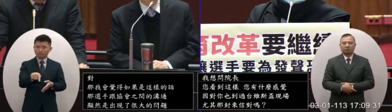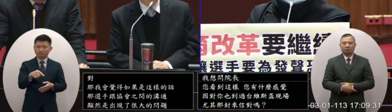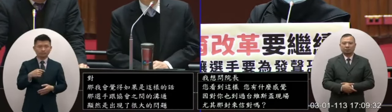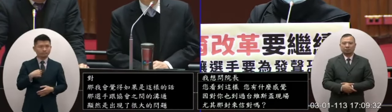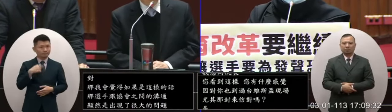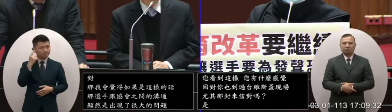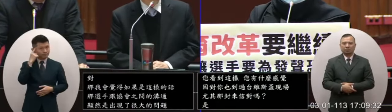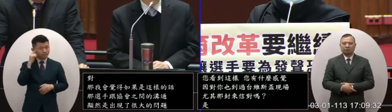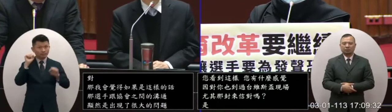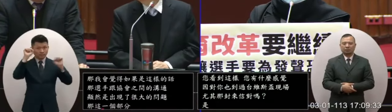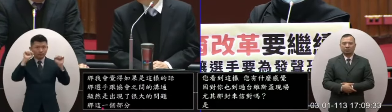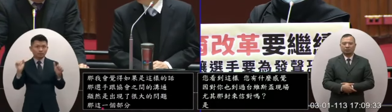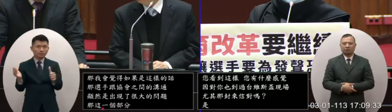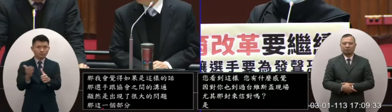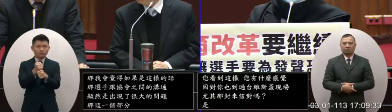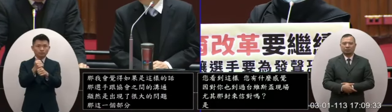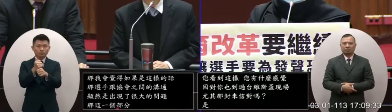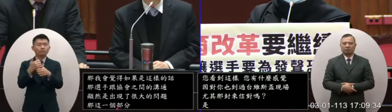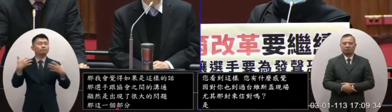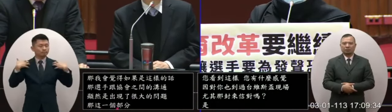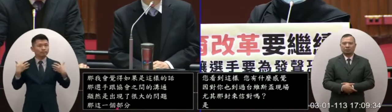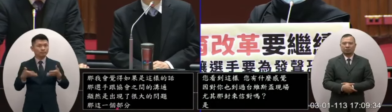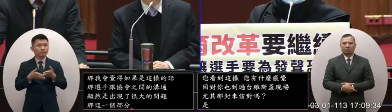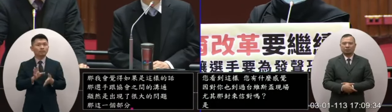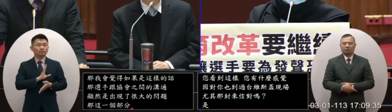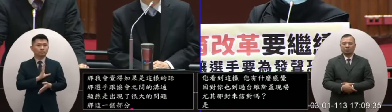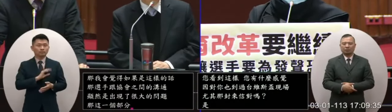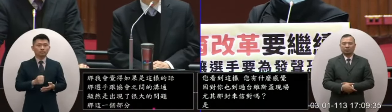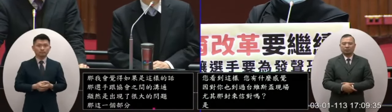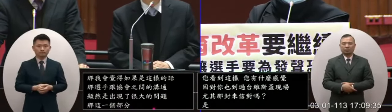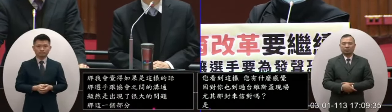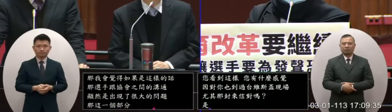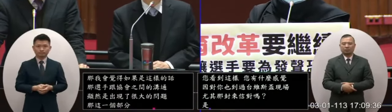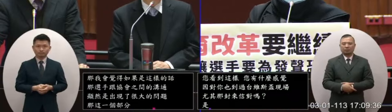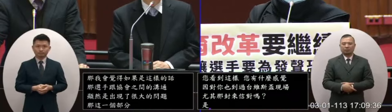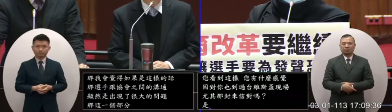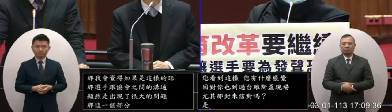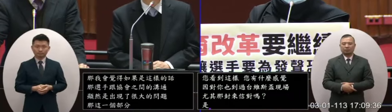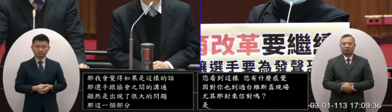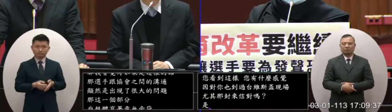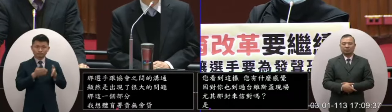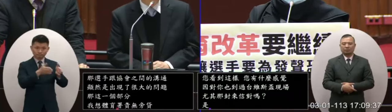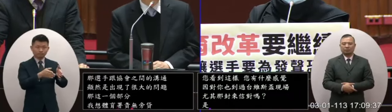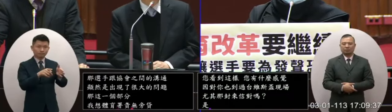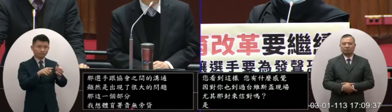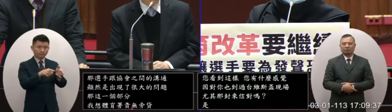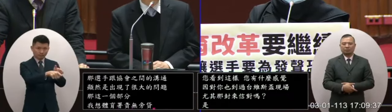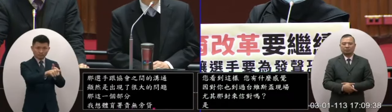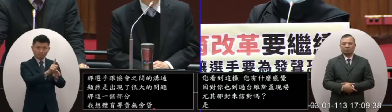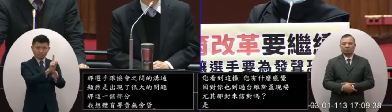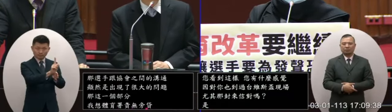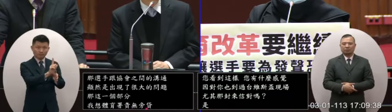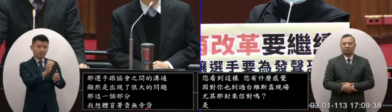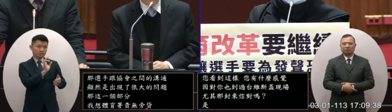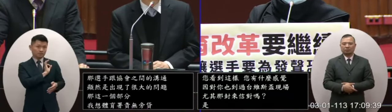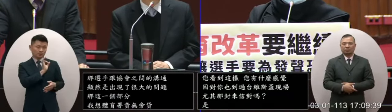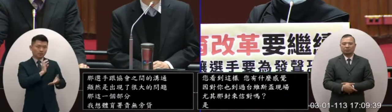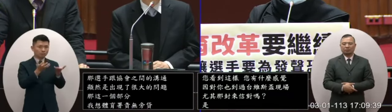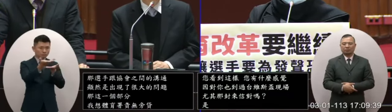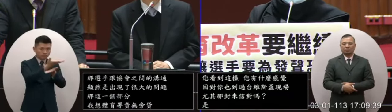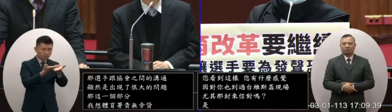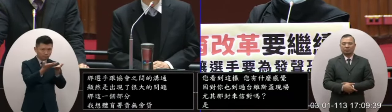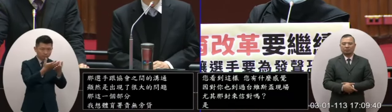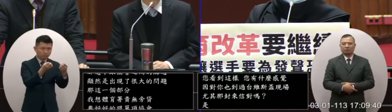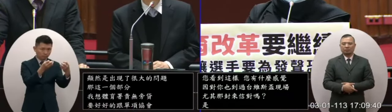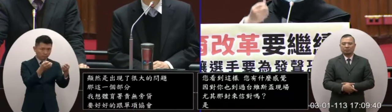个体育署呢是责无旁贷了，一定要好好的来跟这个单项协会呢做更好的沟通，而且呢要保